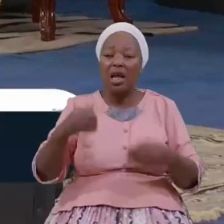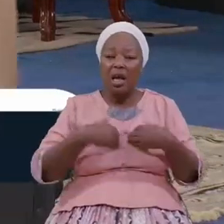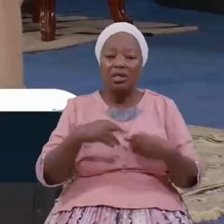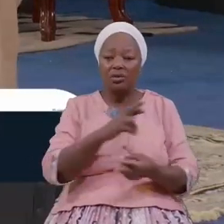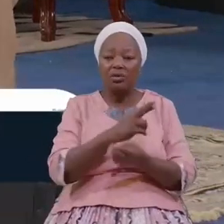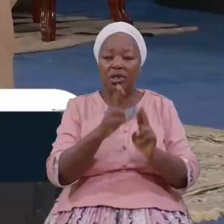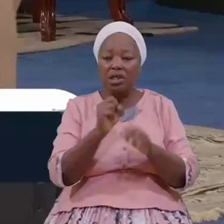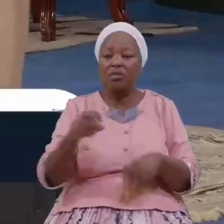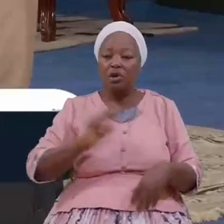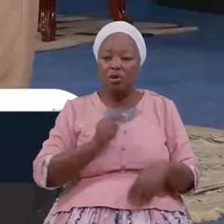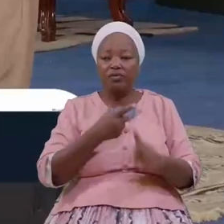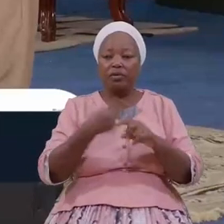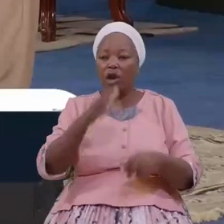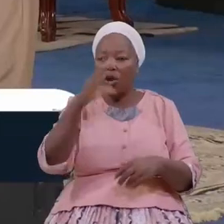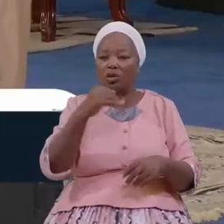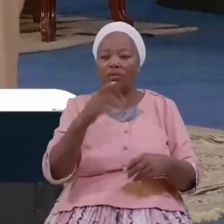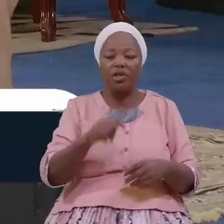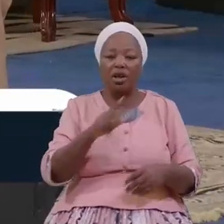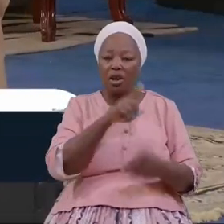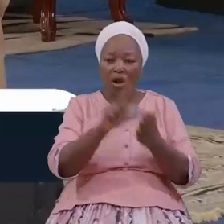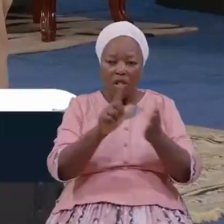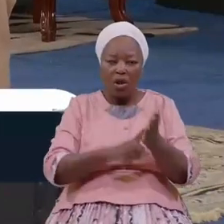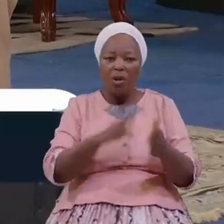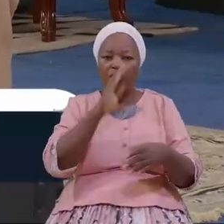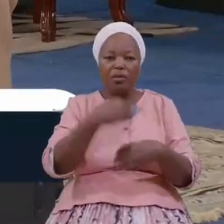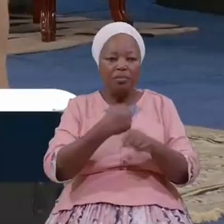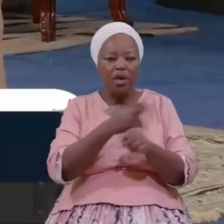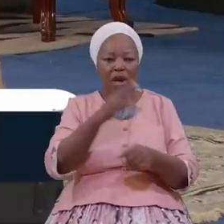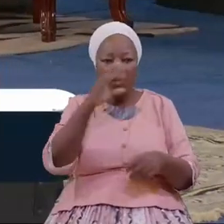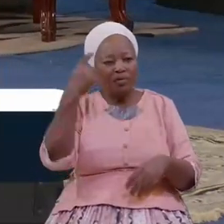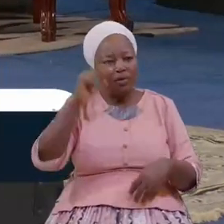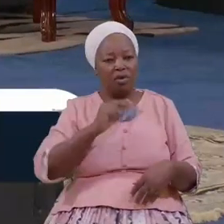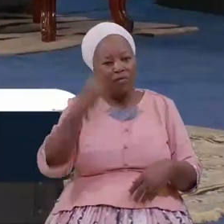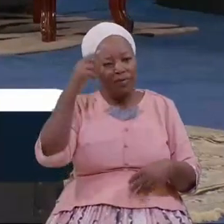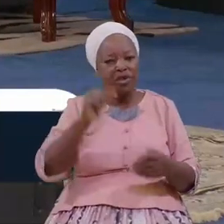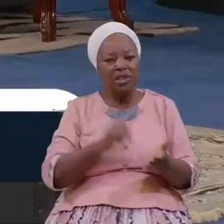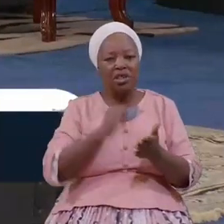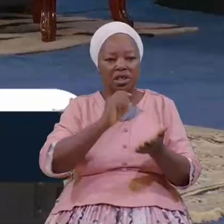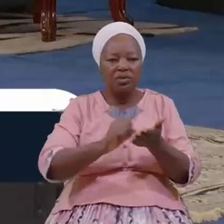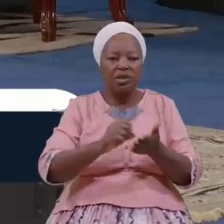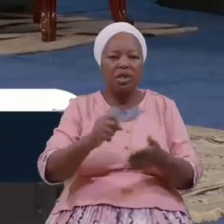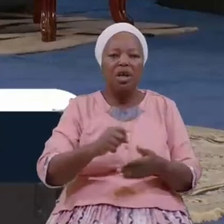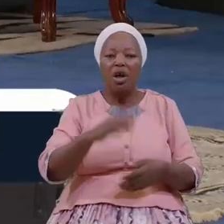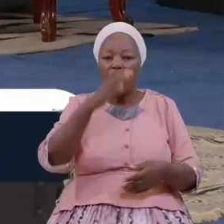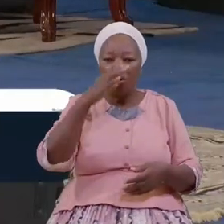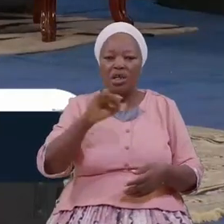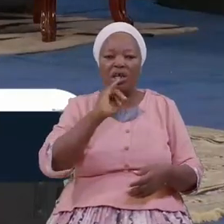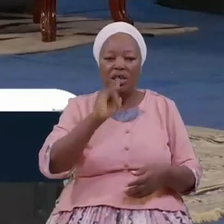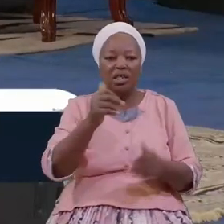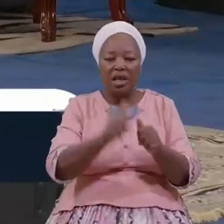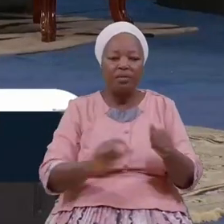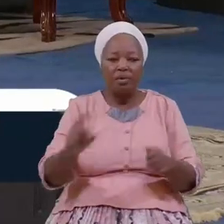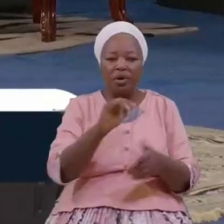étant devenu malédiction pour nous. Car il est écrit, maudit est quiconque